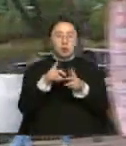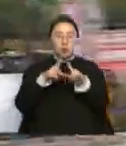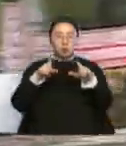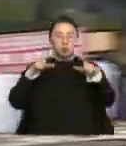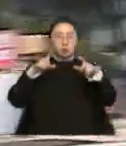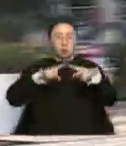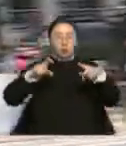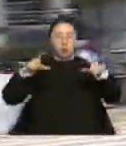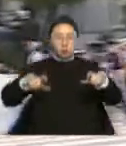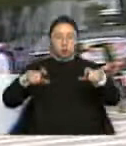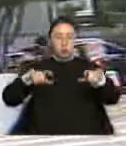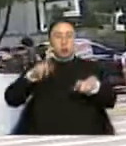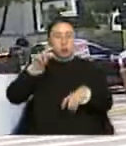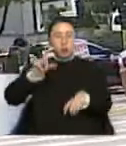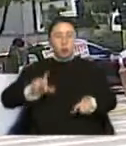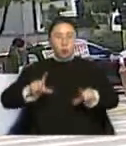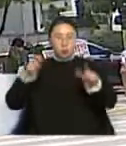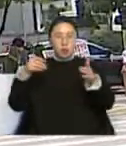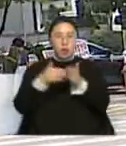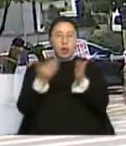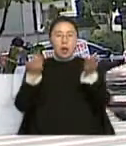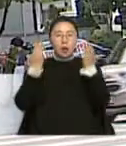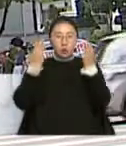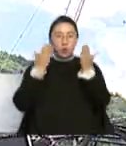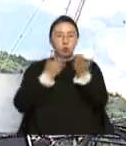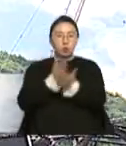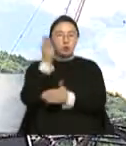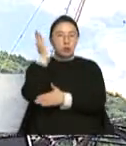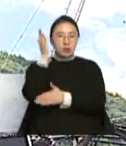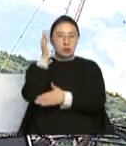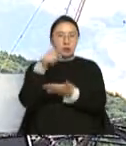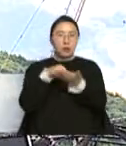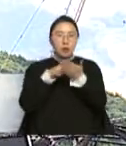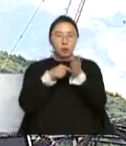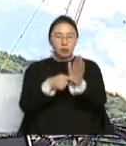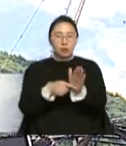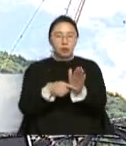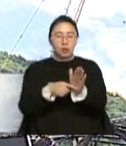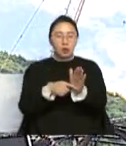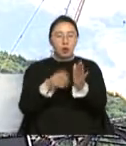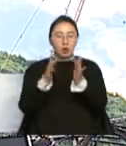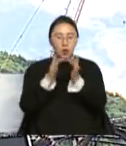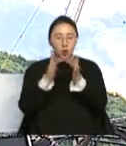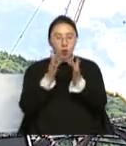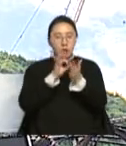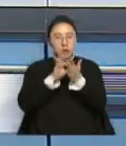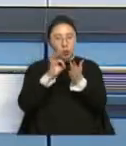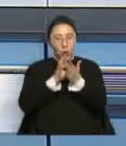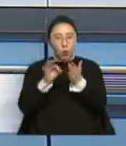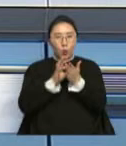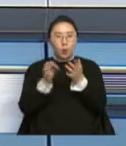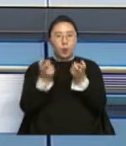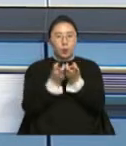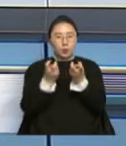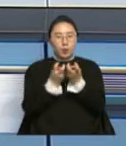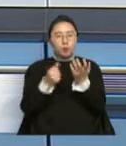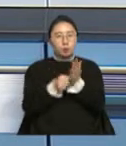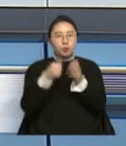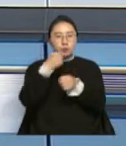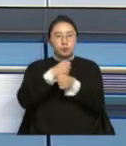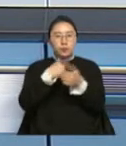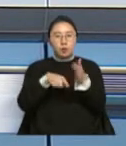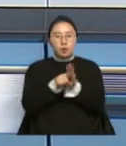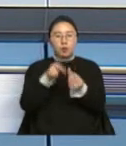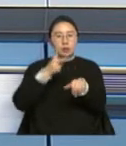서대문구는 다음달 15일까지 학교에 it 전문 강사를 파견해 ebs 온라인 클래스 사용과 강의 콘텐츠 제작을